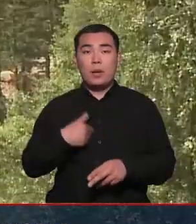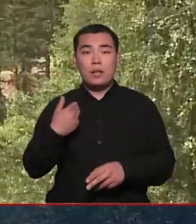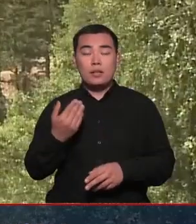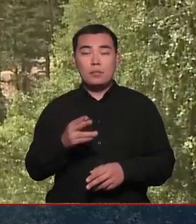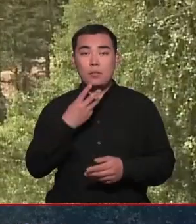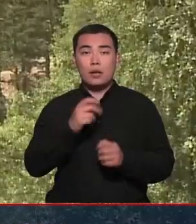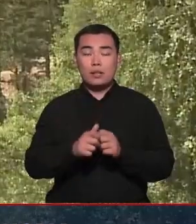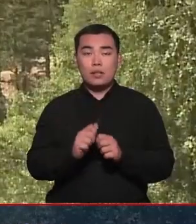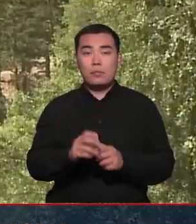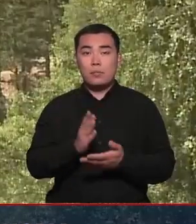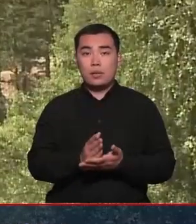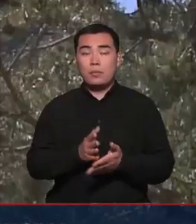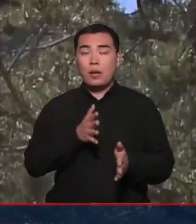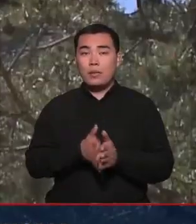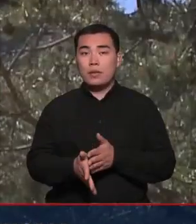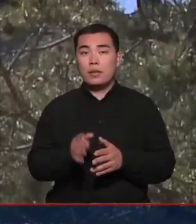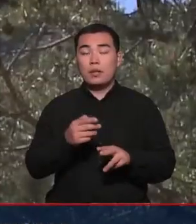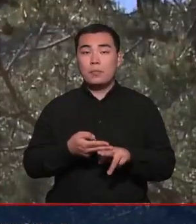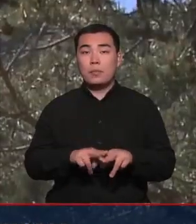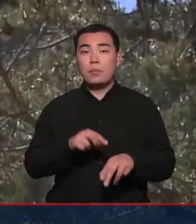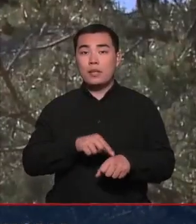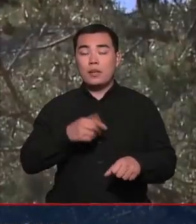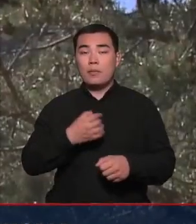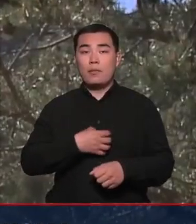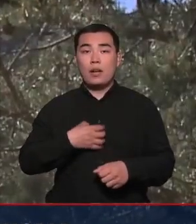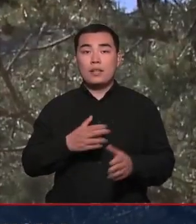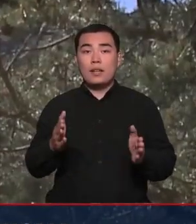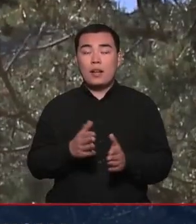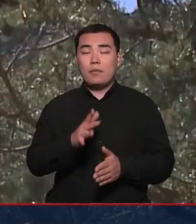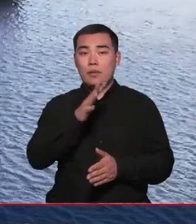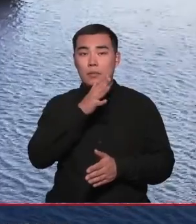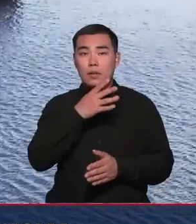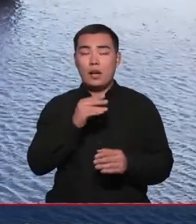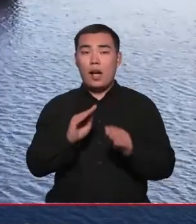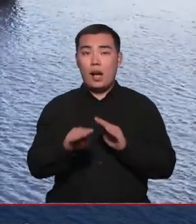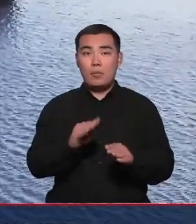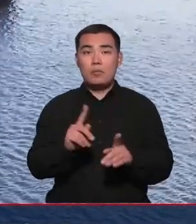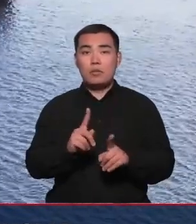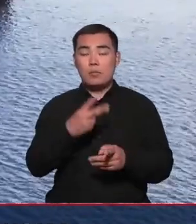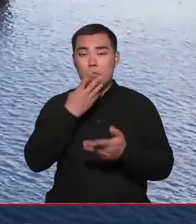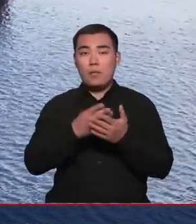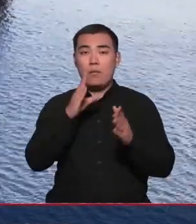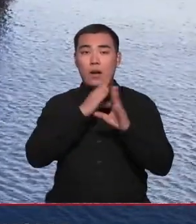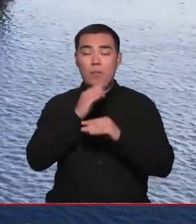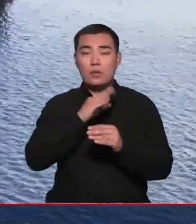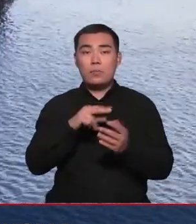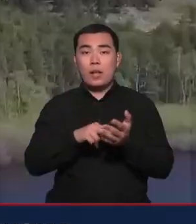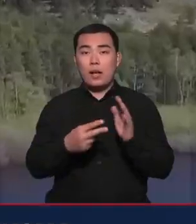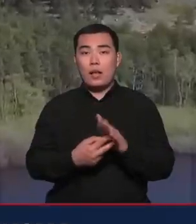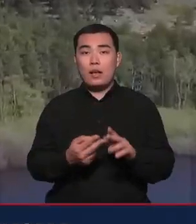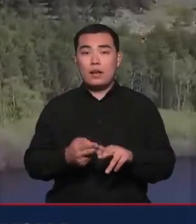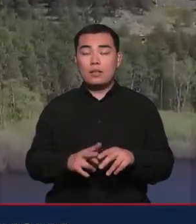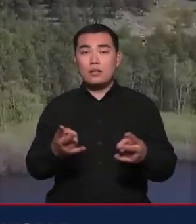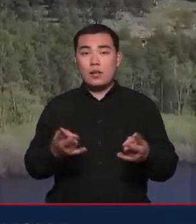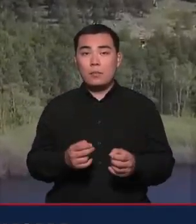неэффективно расходуют бюджетные деньги. По его мнению, сейчас важно в кратчайшие сроки обустроить наиболее перспективные объекты. Они же